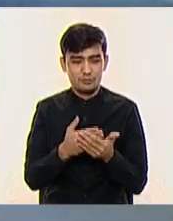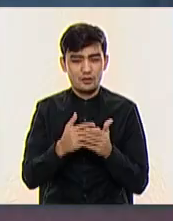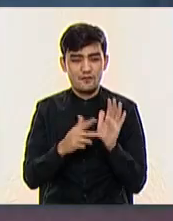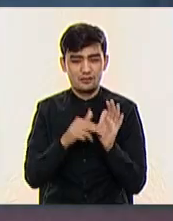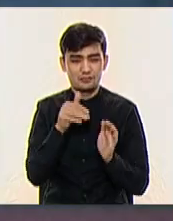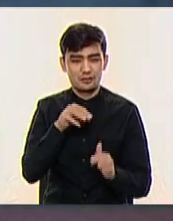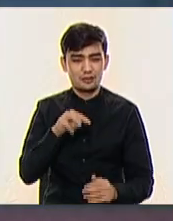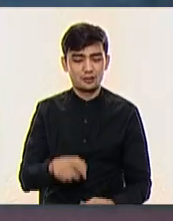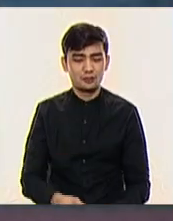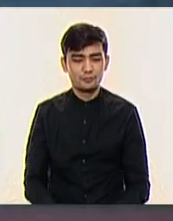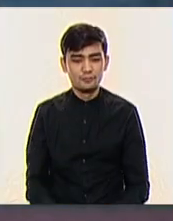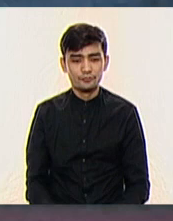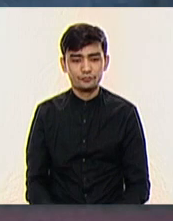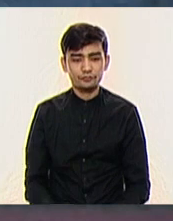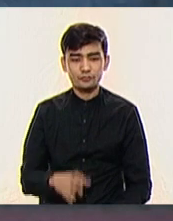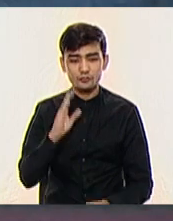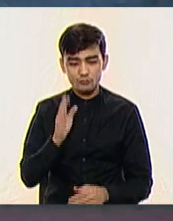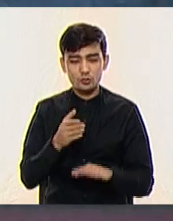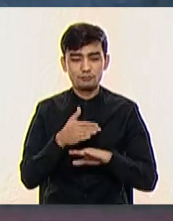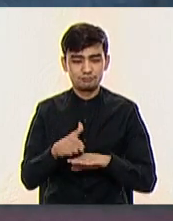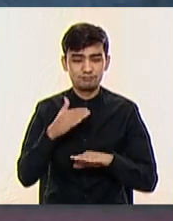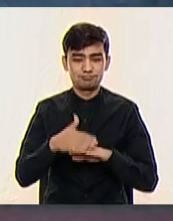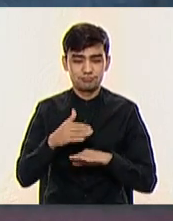тысяч тенге. Будет постепенно